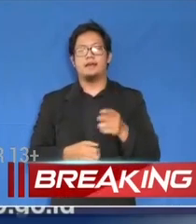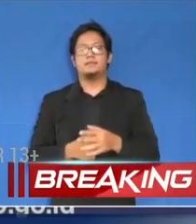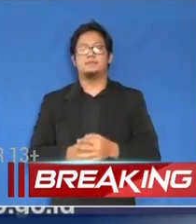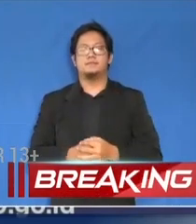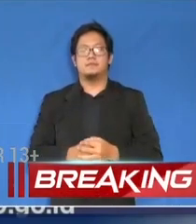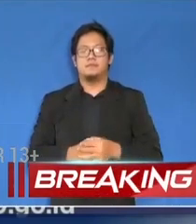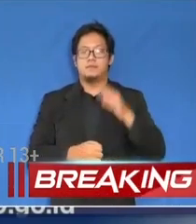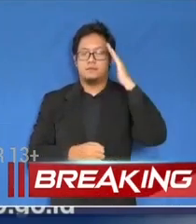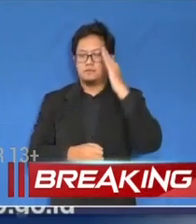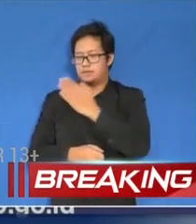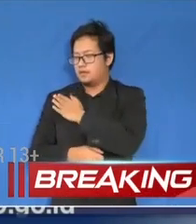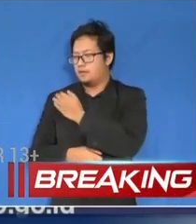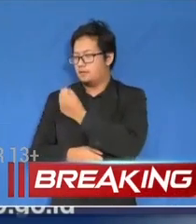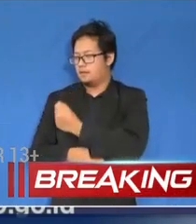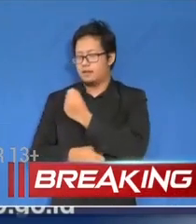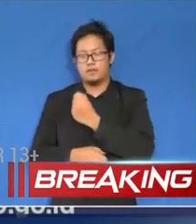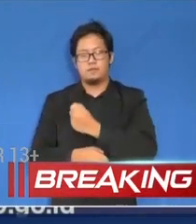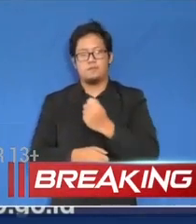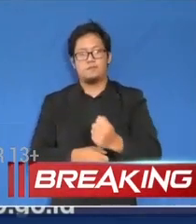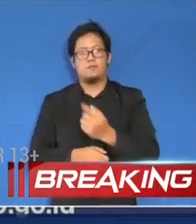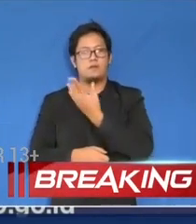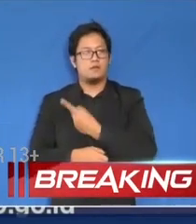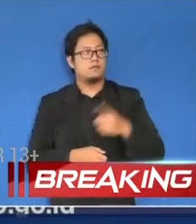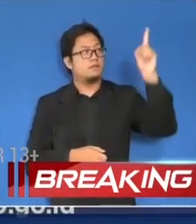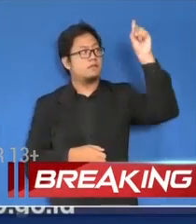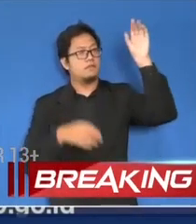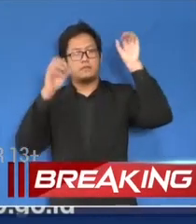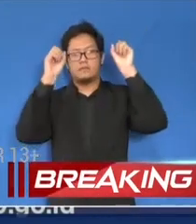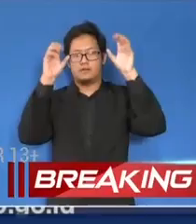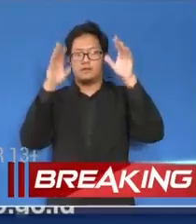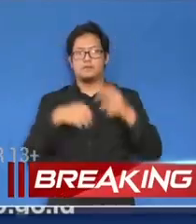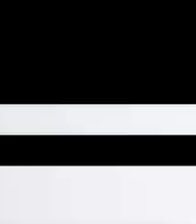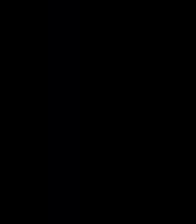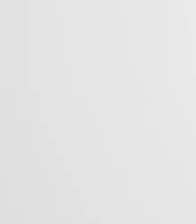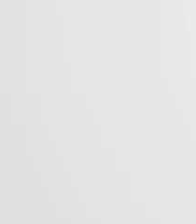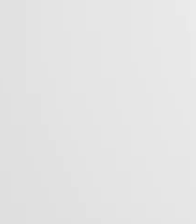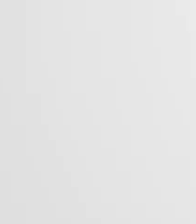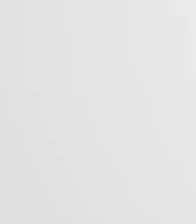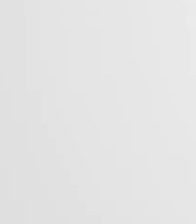ila aqwamit thoriq. Wassalamualaikum warahmatullahi wabarakatuh.